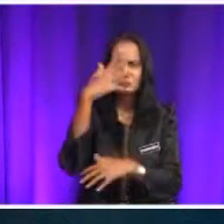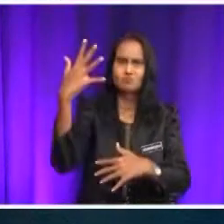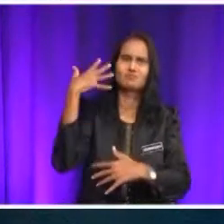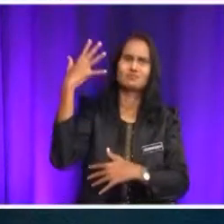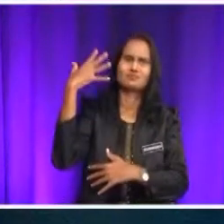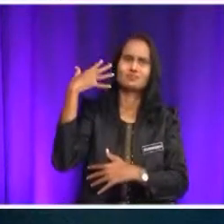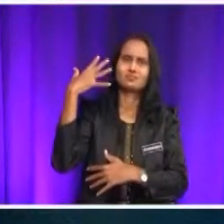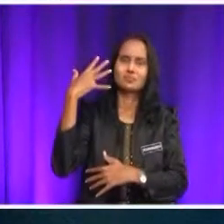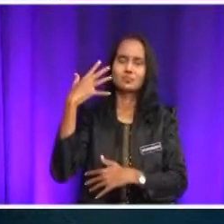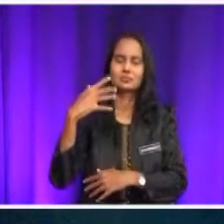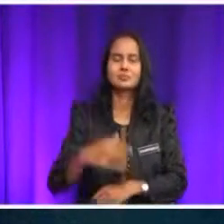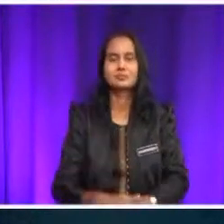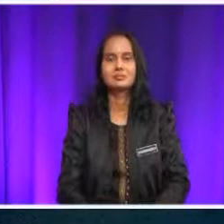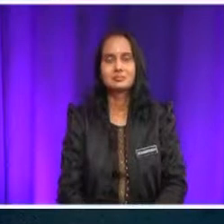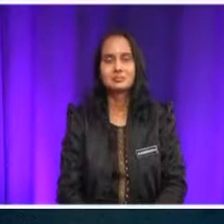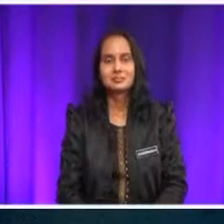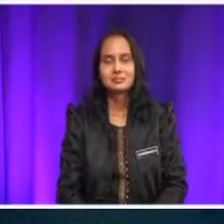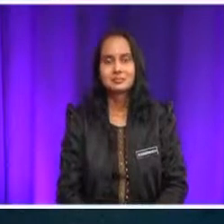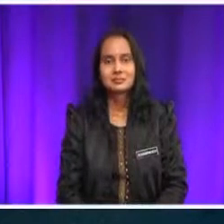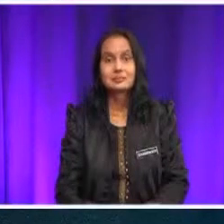kita lebih kuasa